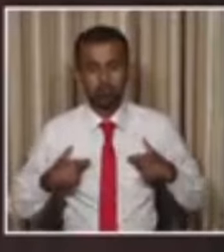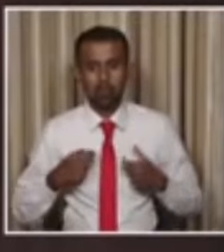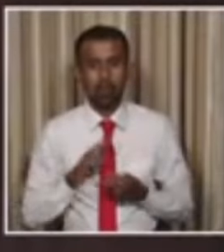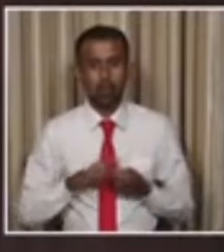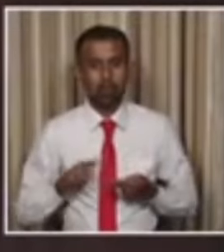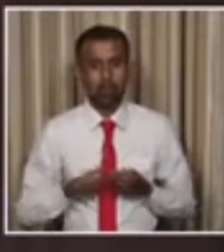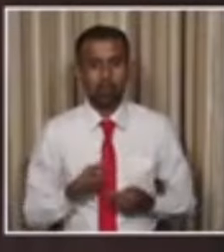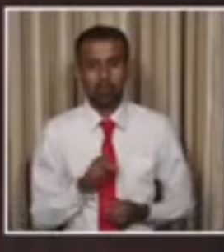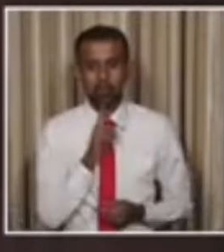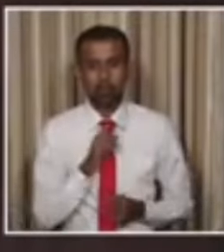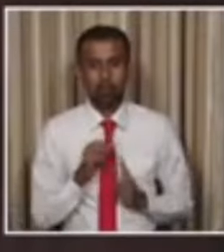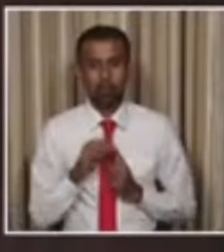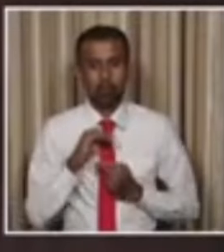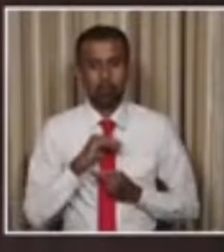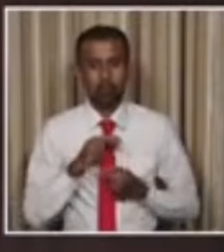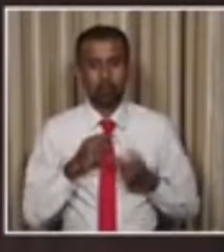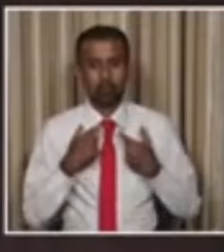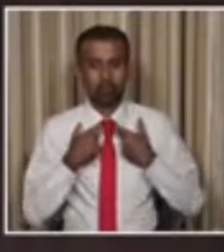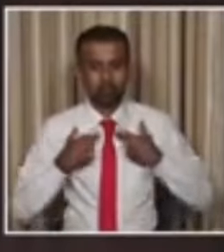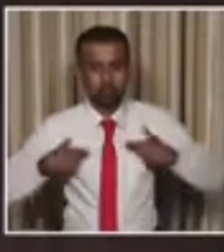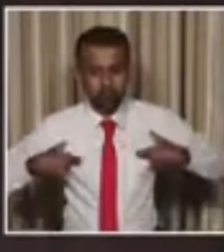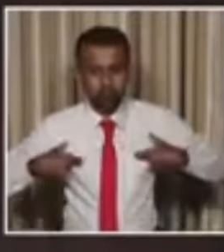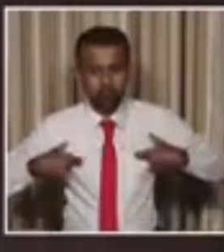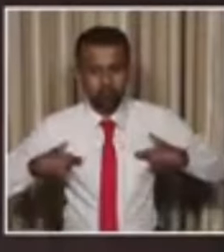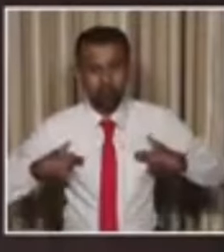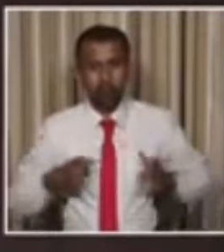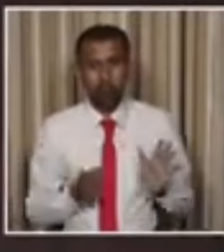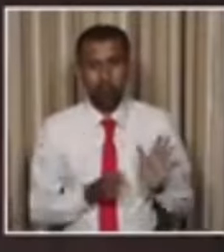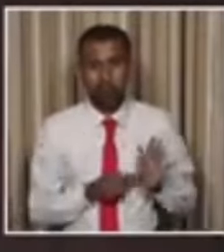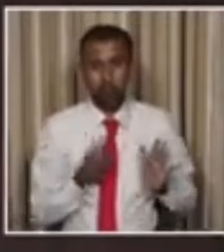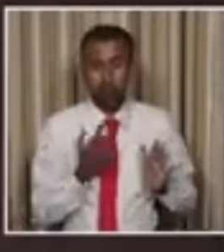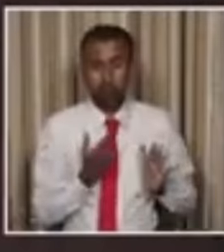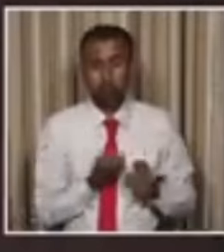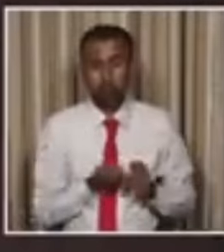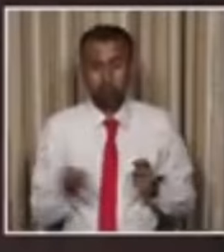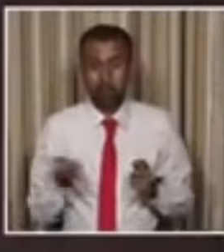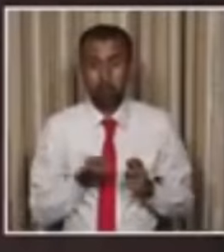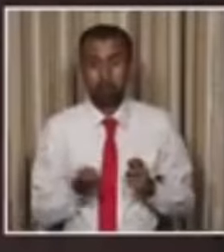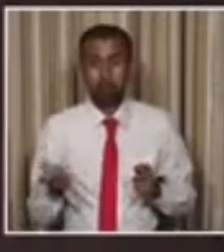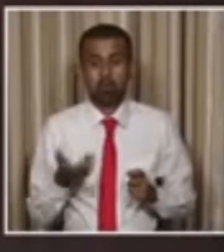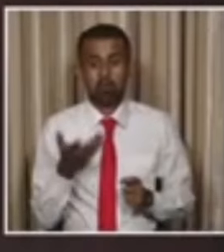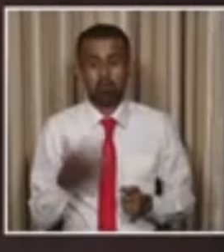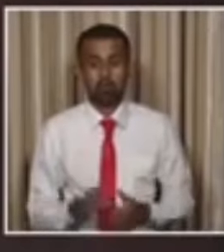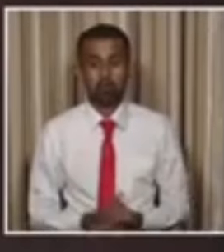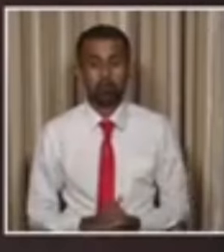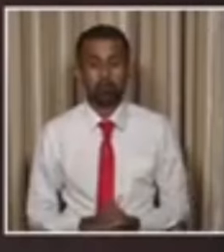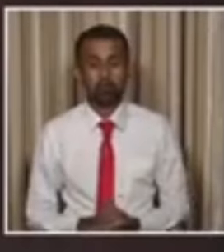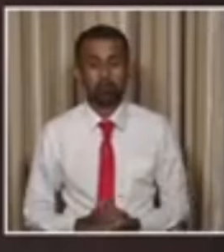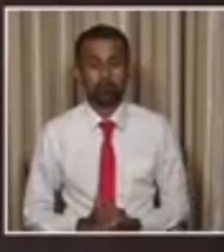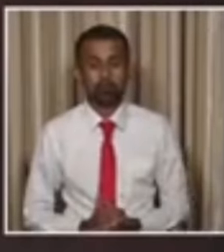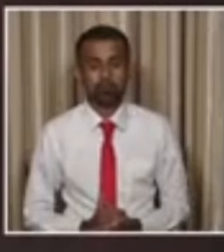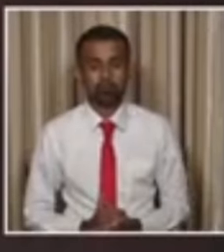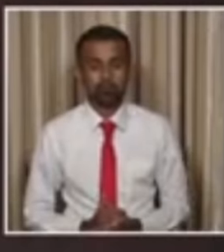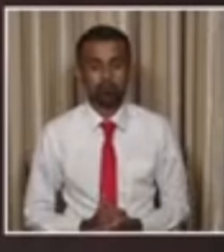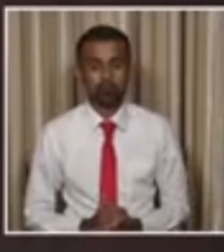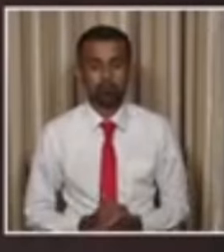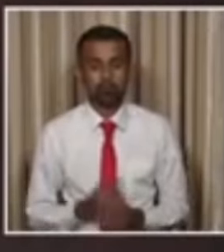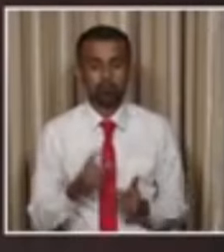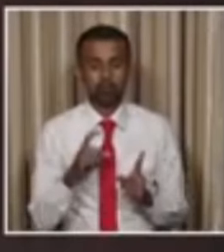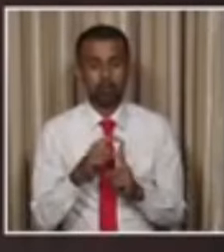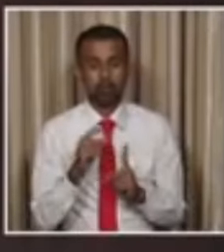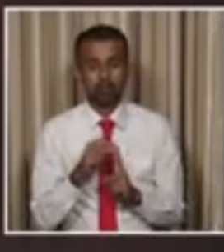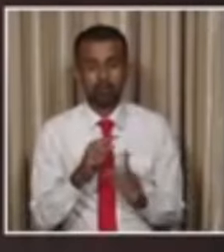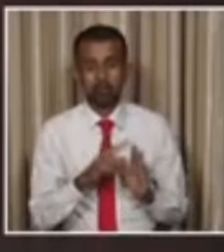කියනකොට පෞද්ගලික නීතිඥයෝ අරගෙන ඒ අයට ලක්ෂ ගණන් ගෙවන දැනකට දැන් මේක පත් වෙලා තියෙනවා. ඒ විතරක් නෙමෙයි, මේ DPJ කියන